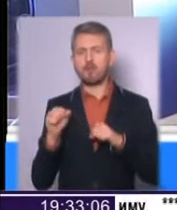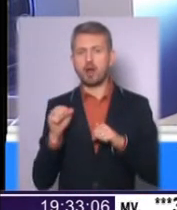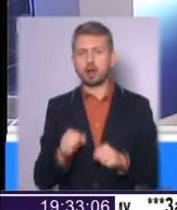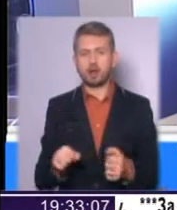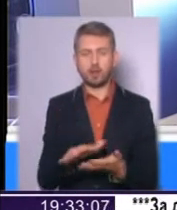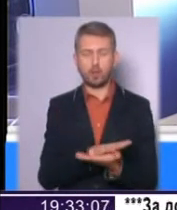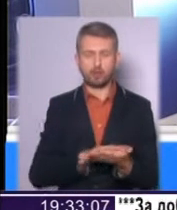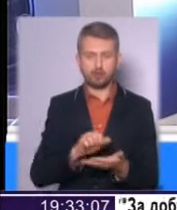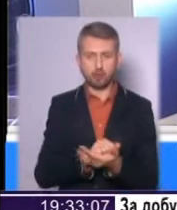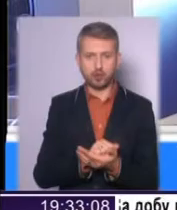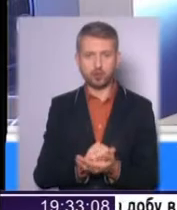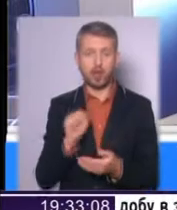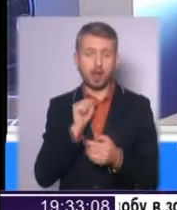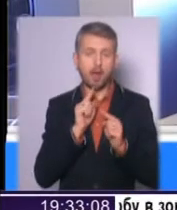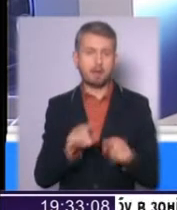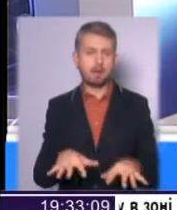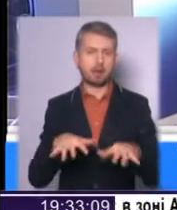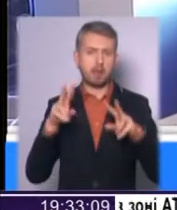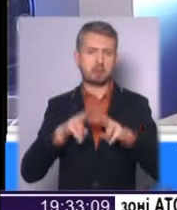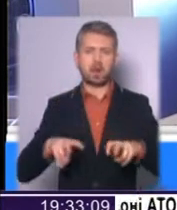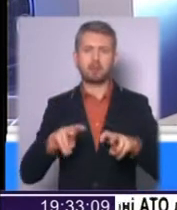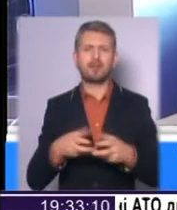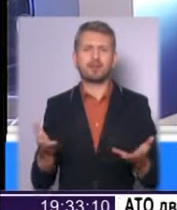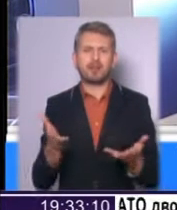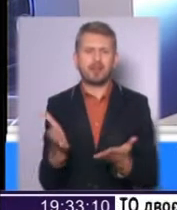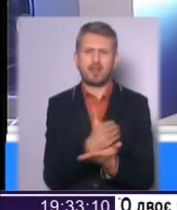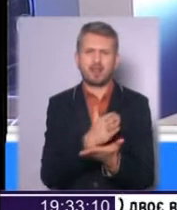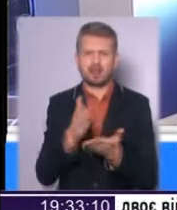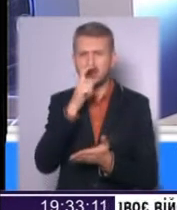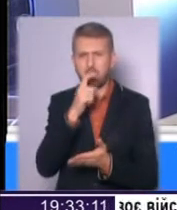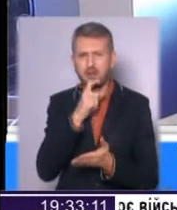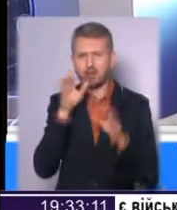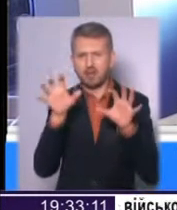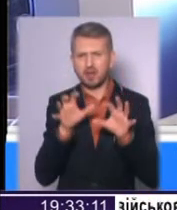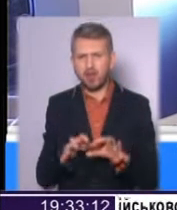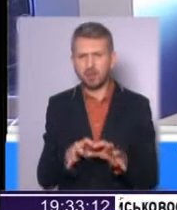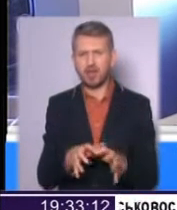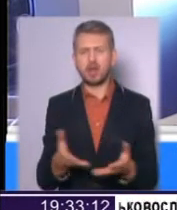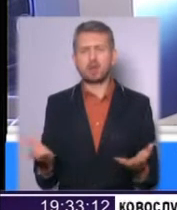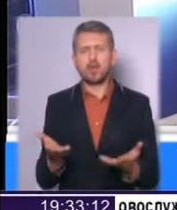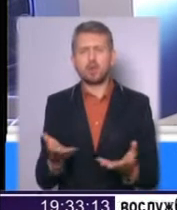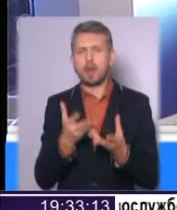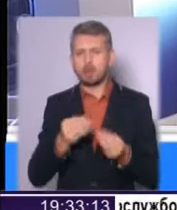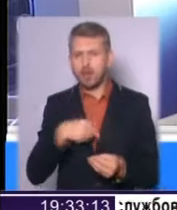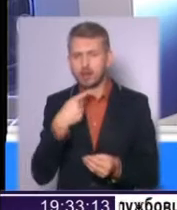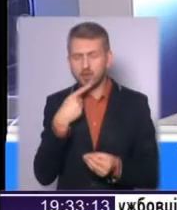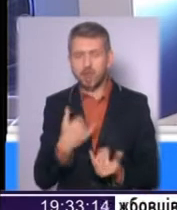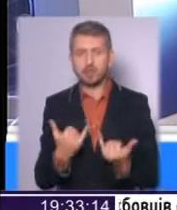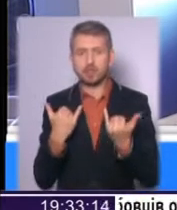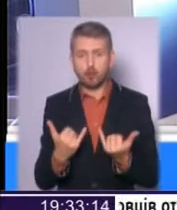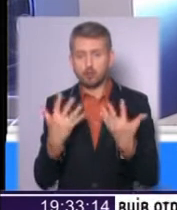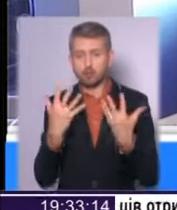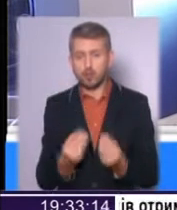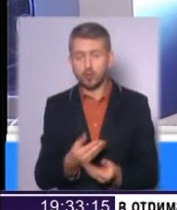мене два питання. Перший. Я дуже часто смотрю сесію і смотриш, і отак, ну, м'яко говоря, диву